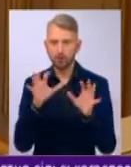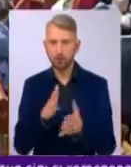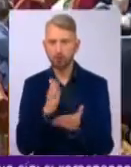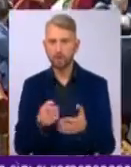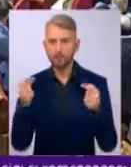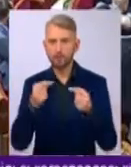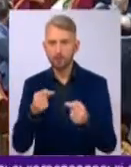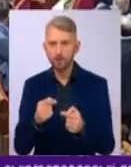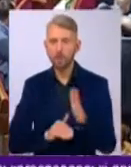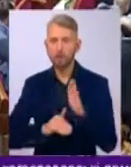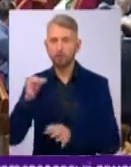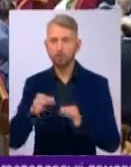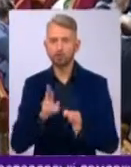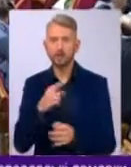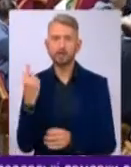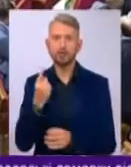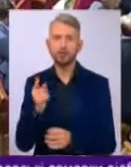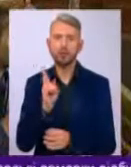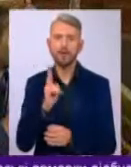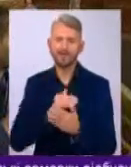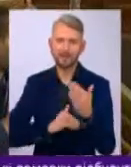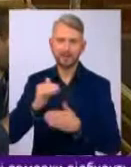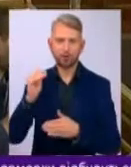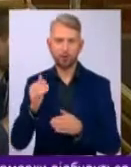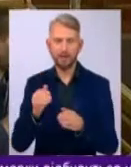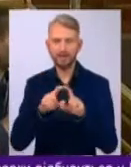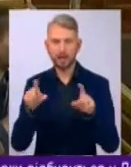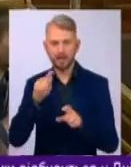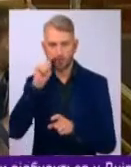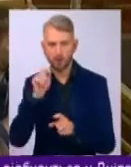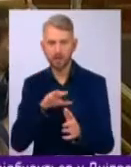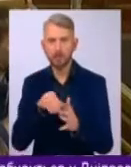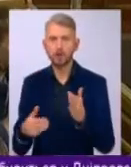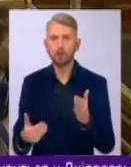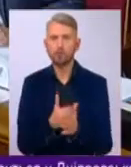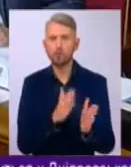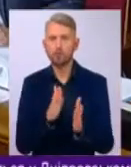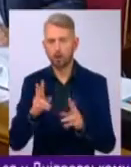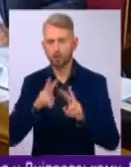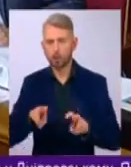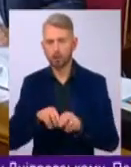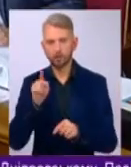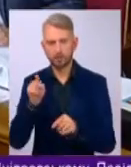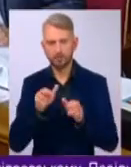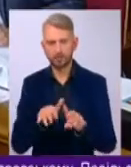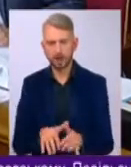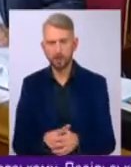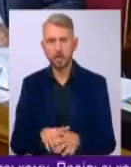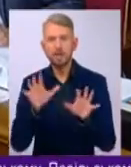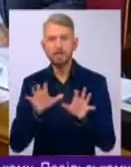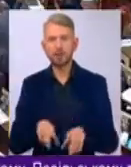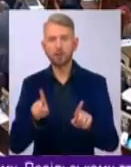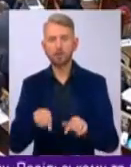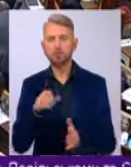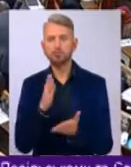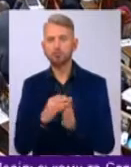визначення Верховного суду як єдиної касаційної інстанції в Україні та введення нового порядку розгляду ним справ. Закон також